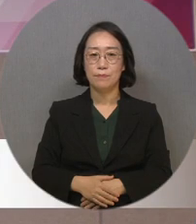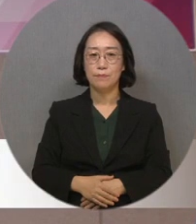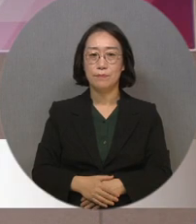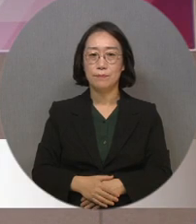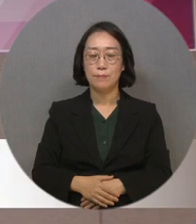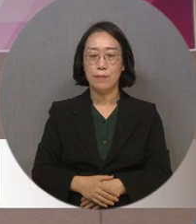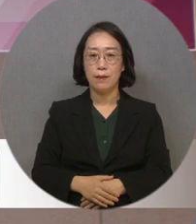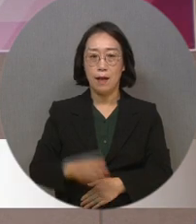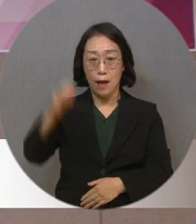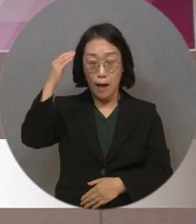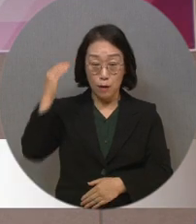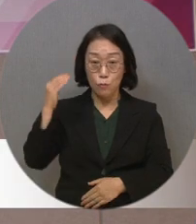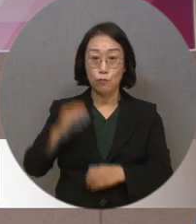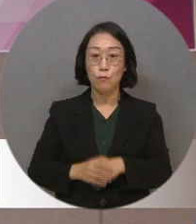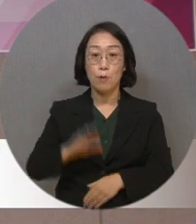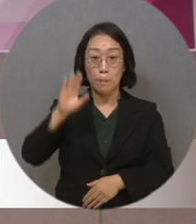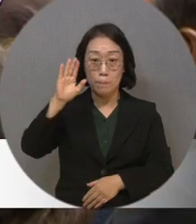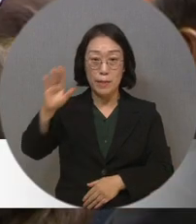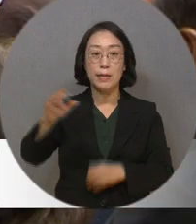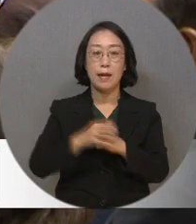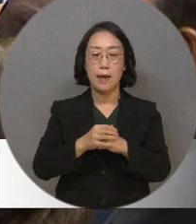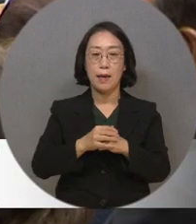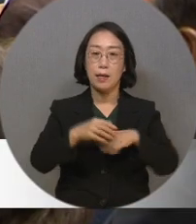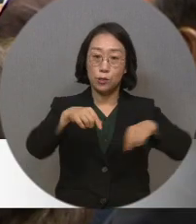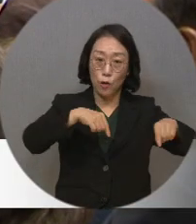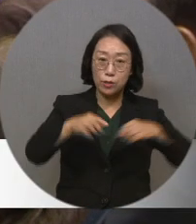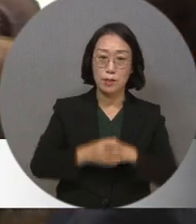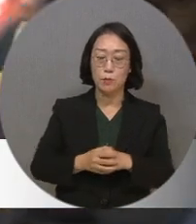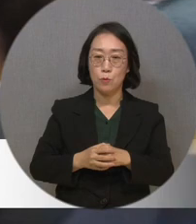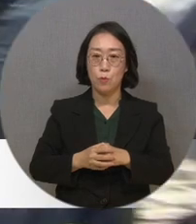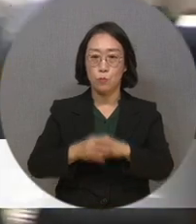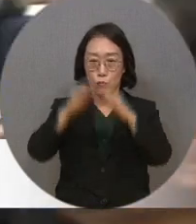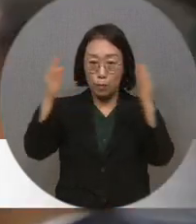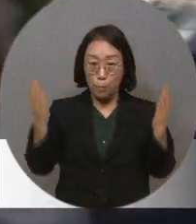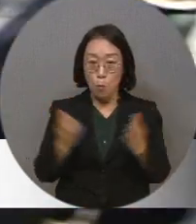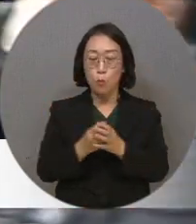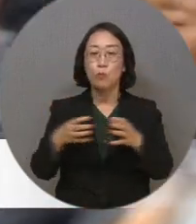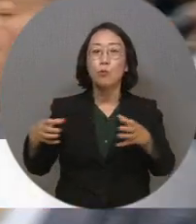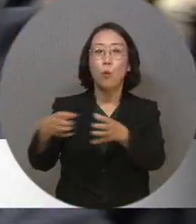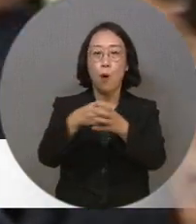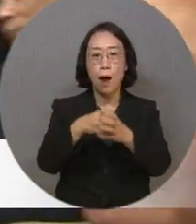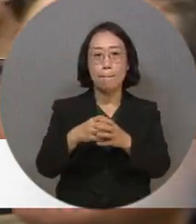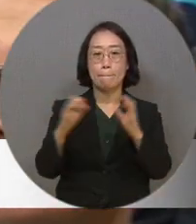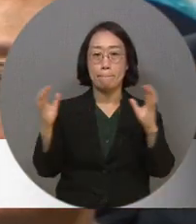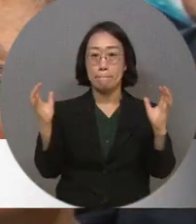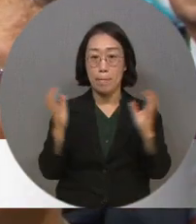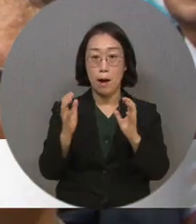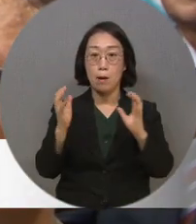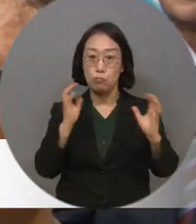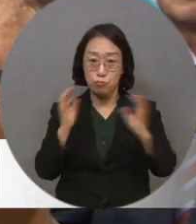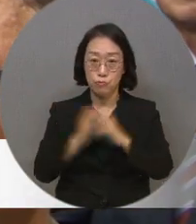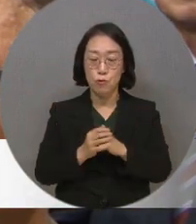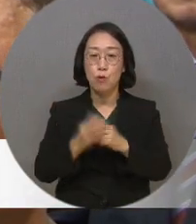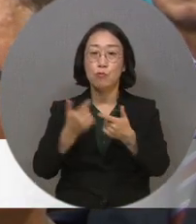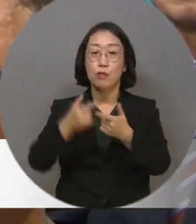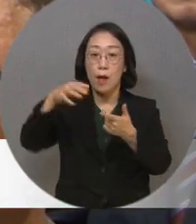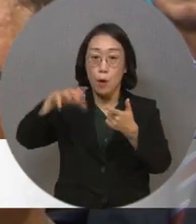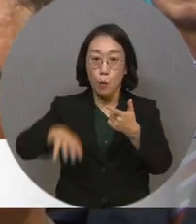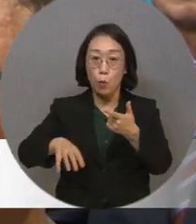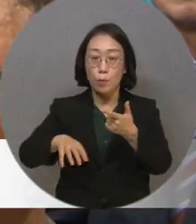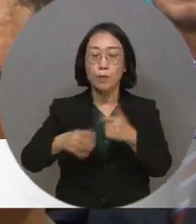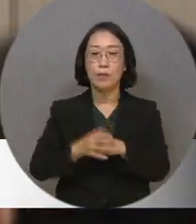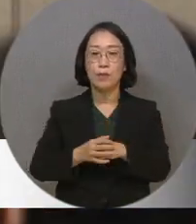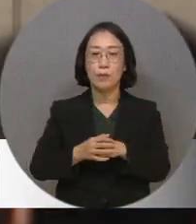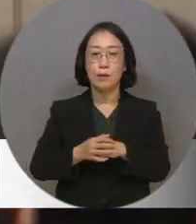사단법인 한반도 미래정책포럼 국민대통합 세미나가 지난 6일 부산 영도구 호텔 아델라